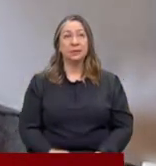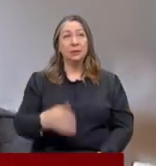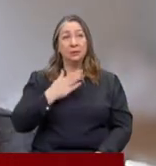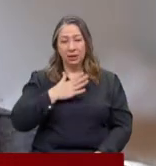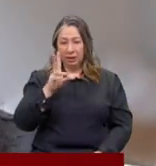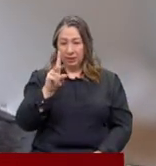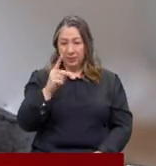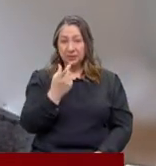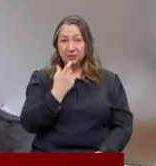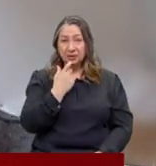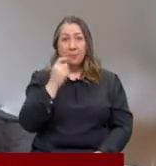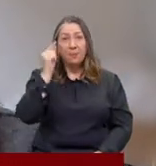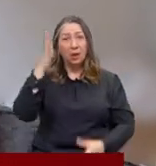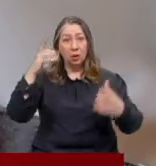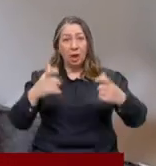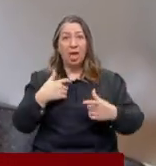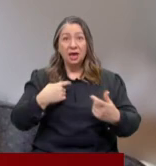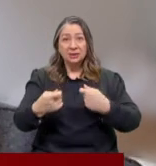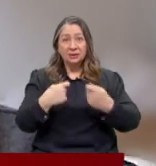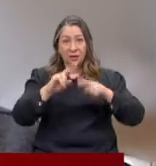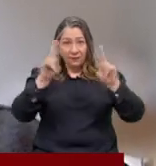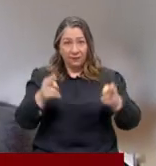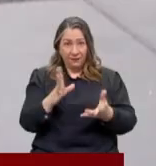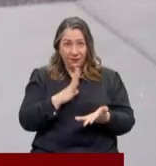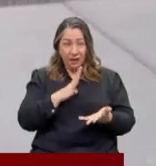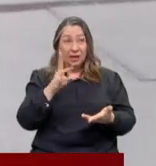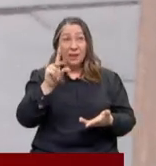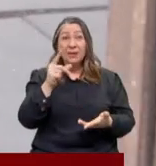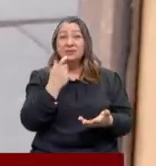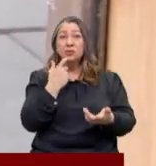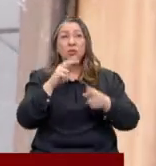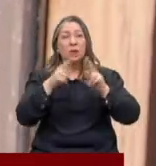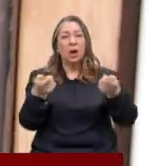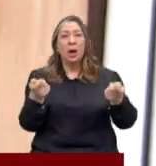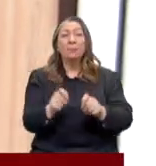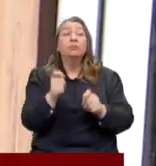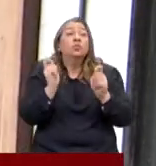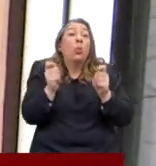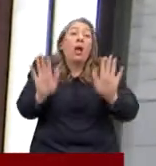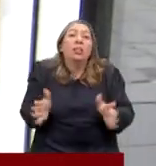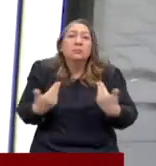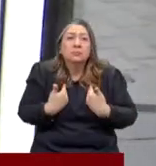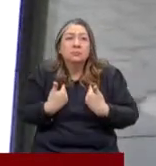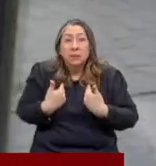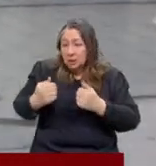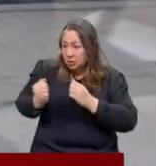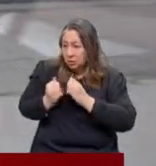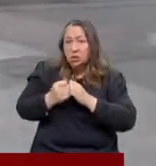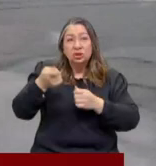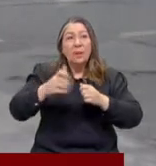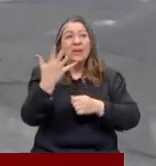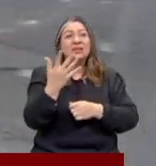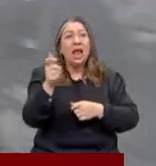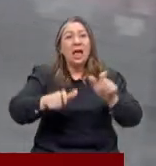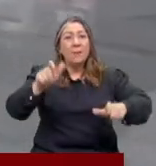Ben 21 senelik Bakırköy'ünde esnafım ve 21 senelik dükkanımı kapattım. Kapatmak zorunda kaldım. Yanımda çalışan 5